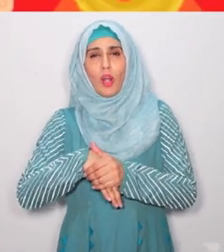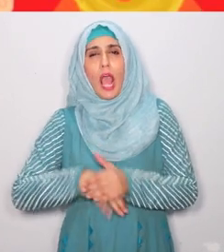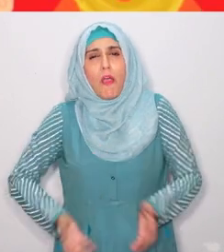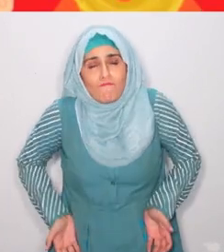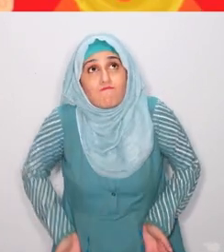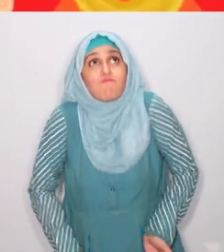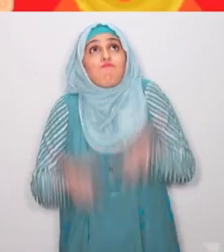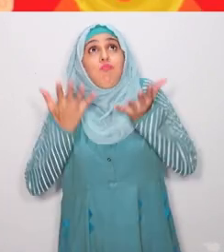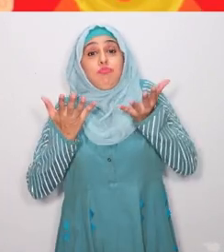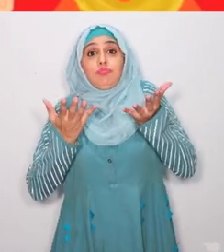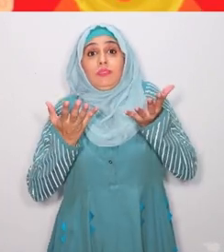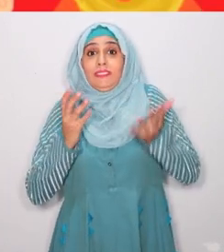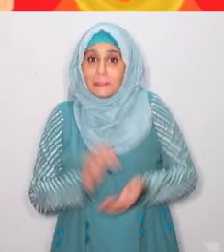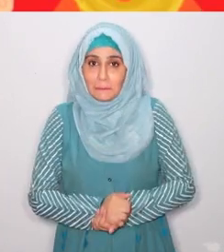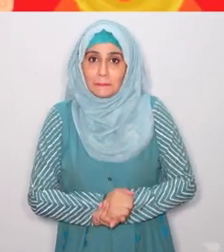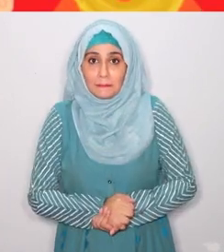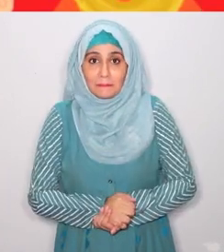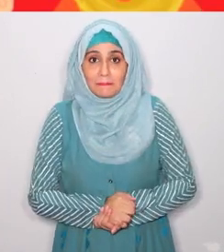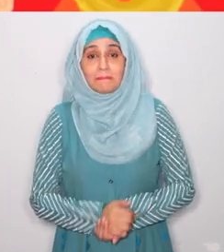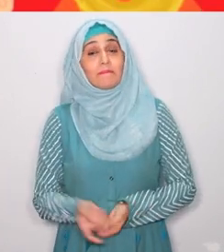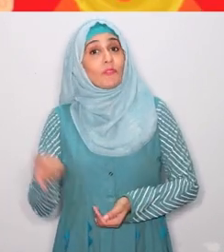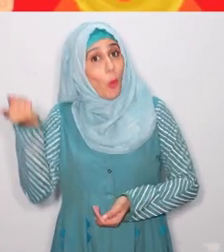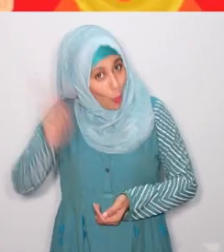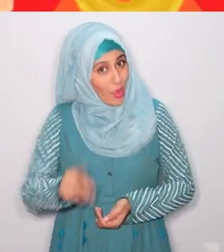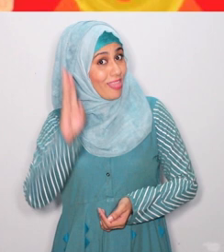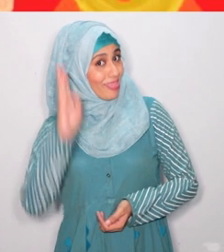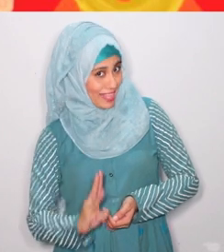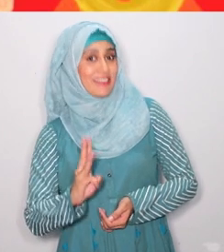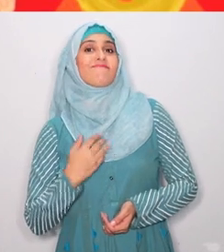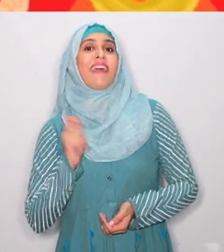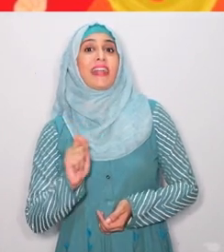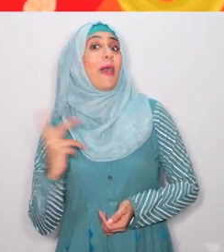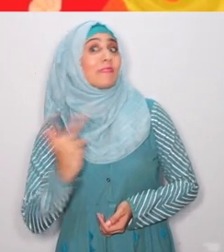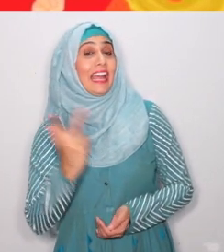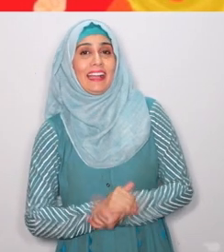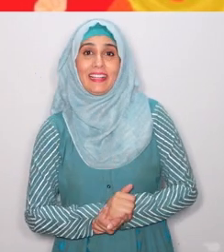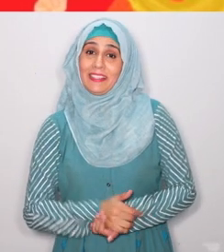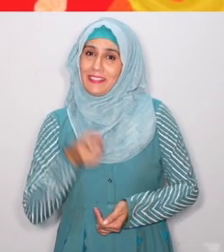ये भी देखे, ये तो नहीं टूटेगा अब्बू।